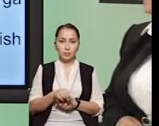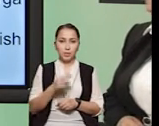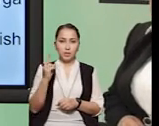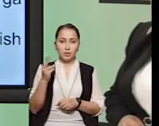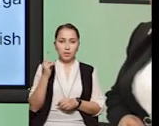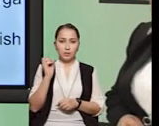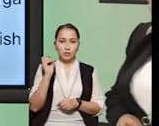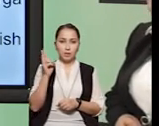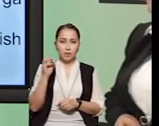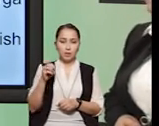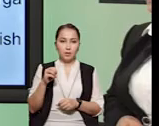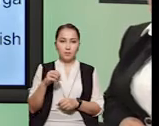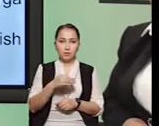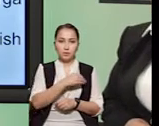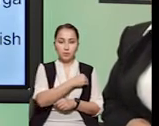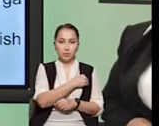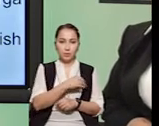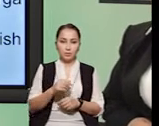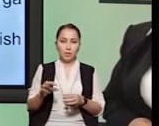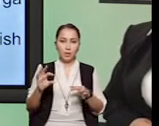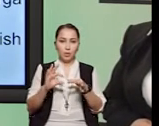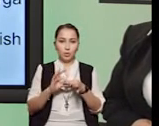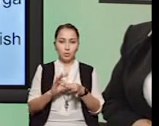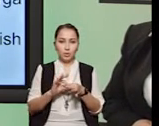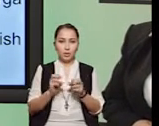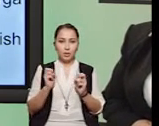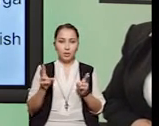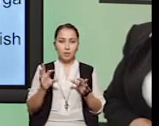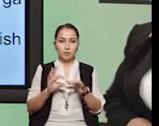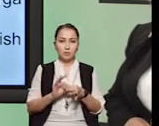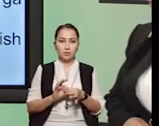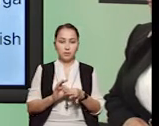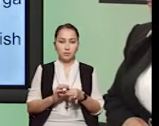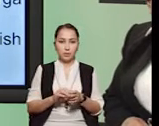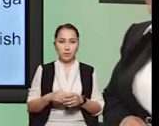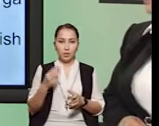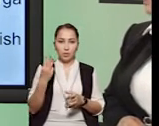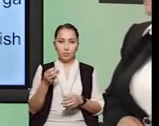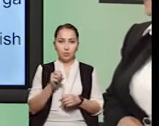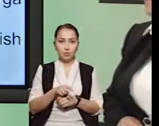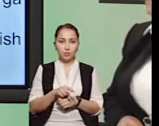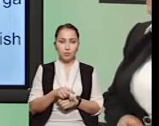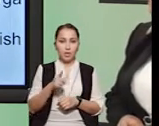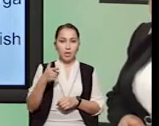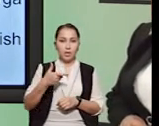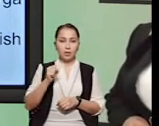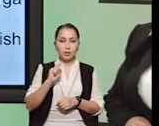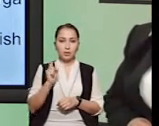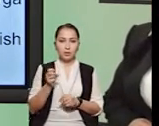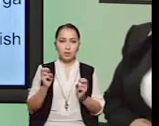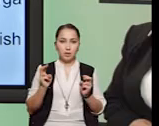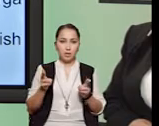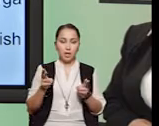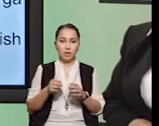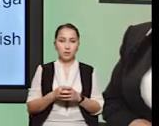тапшырық. Цельсий ва Кельвин температурасы өзара қандай бағыланген. Үшіншісі. Газның